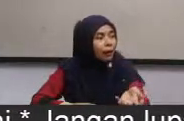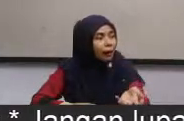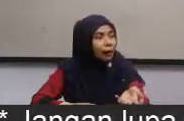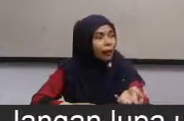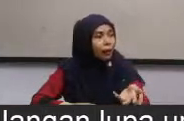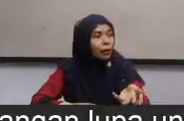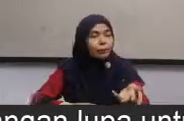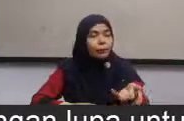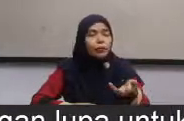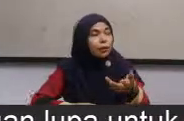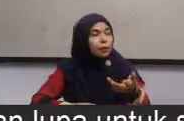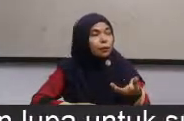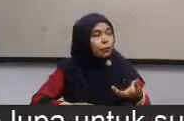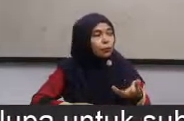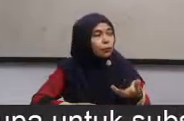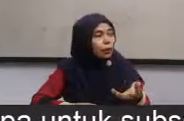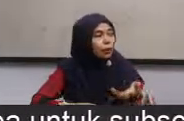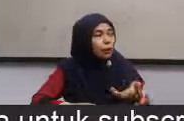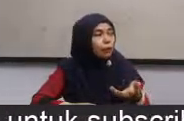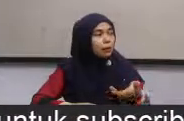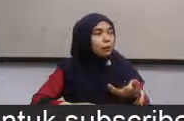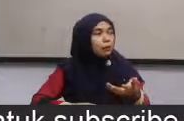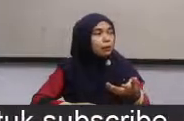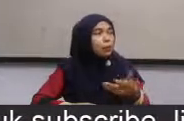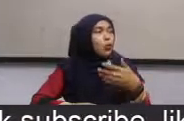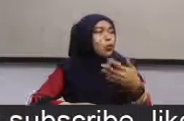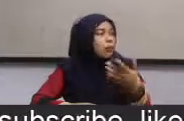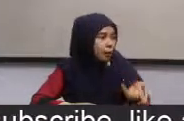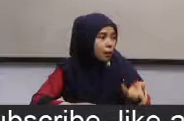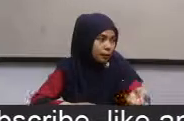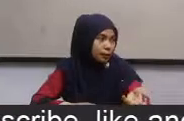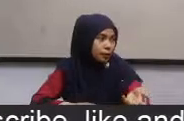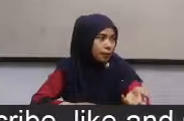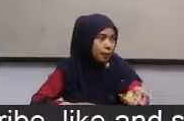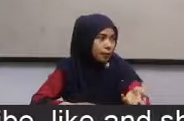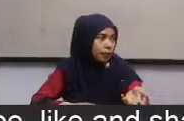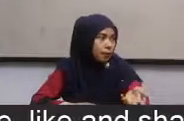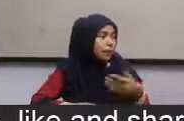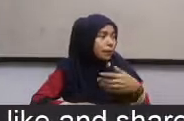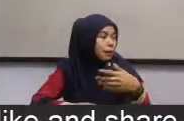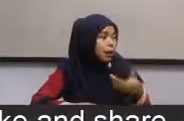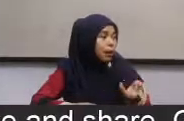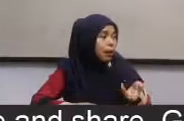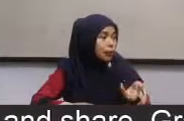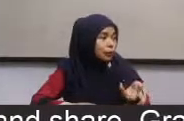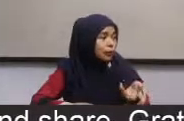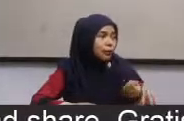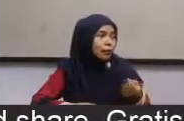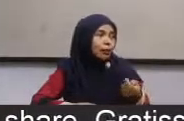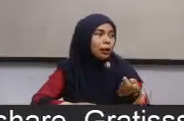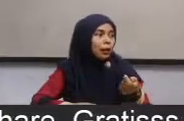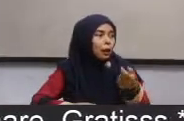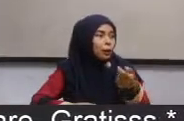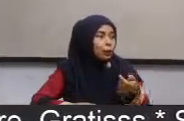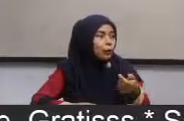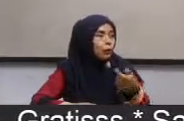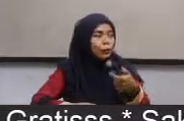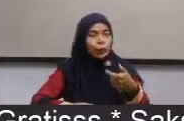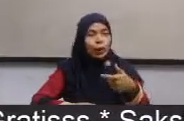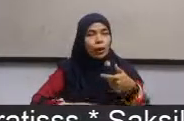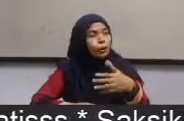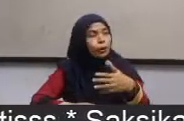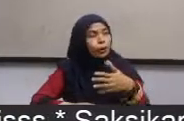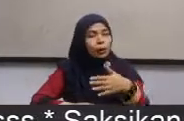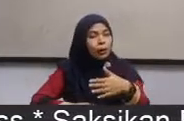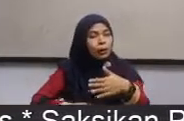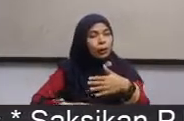memperkenalkan bahwa perusahaan itu juga berkualitas ya secara tidak langsung ya kalau suatu